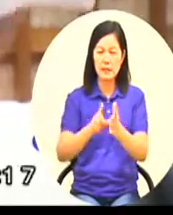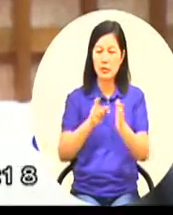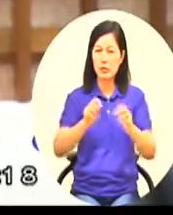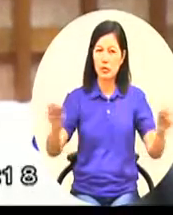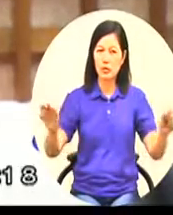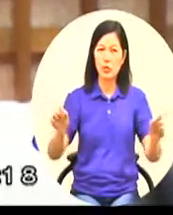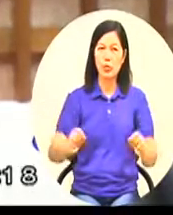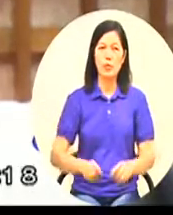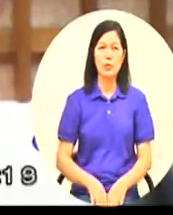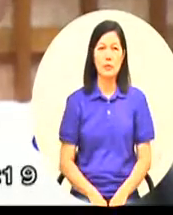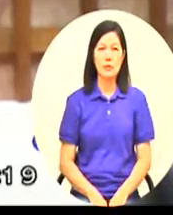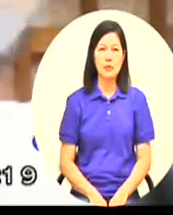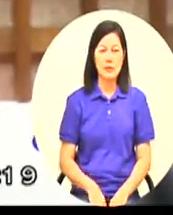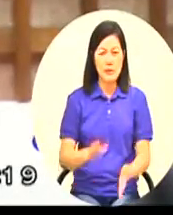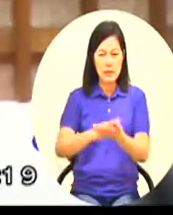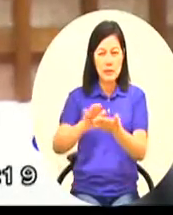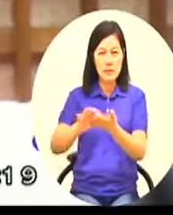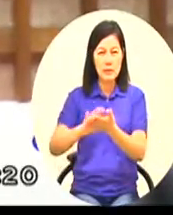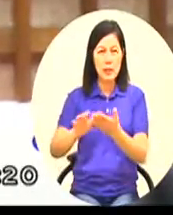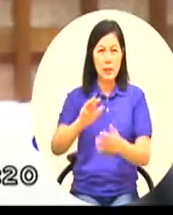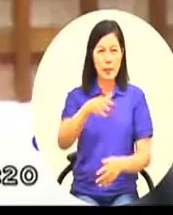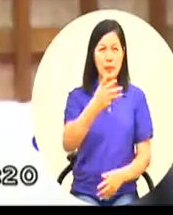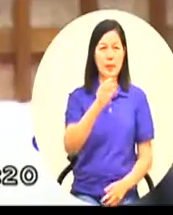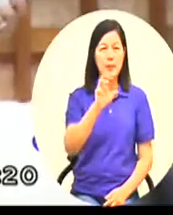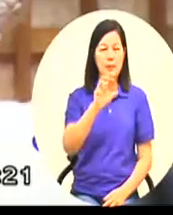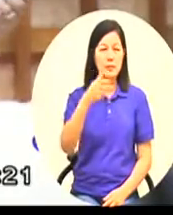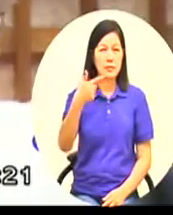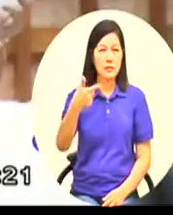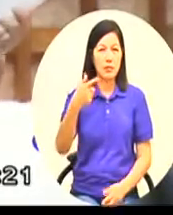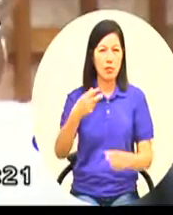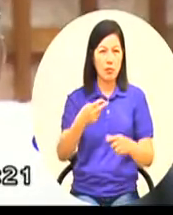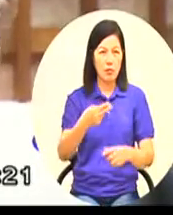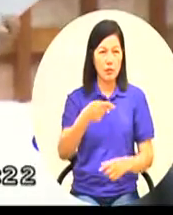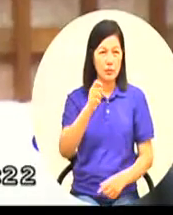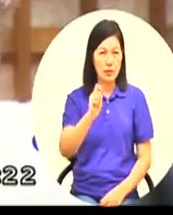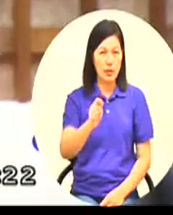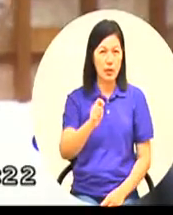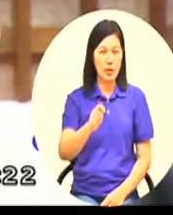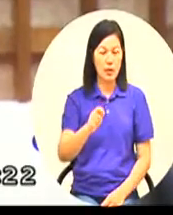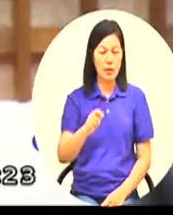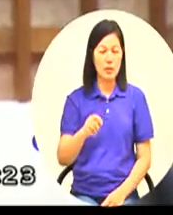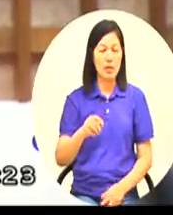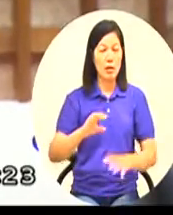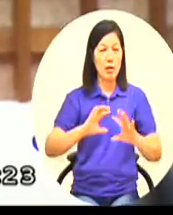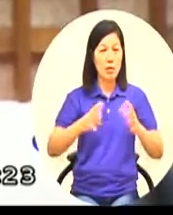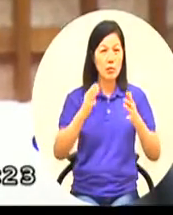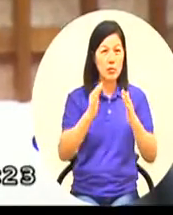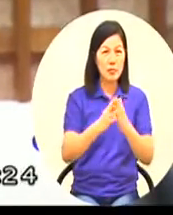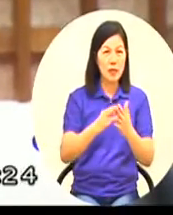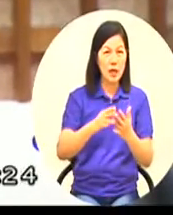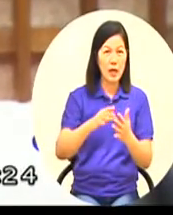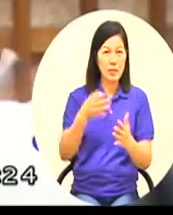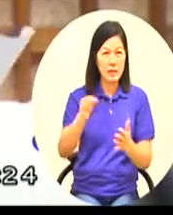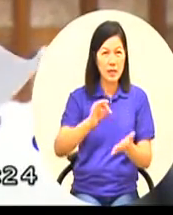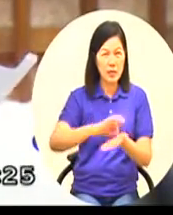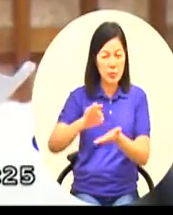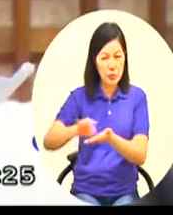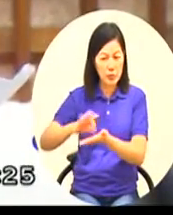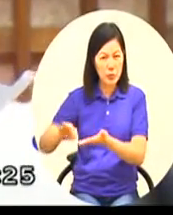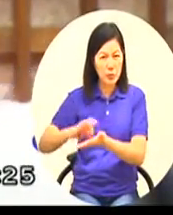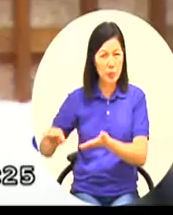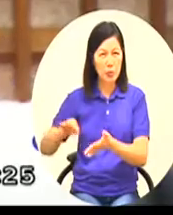那如果说要清完这886公顷，要耗费国家的多大的一个财